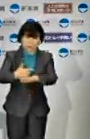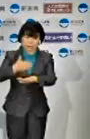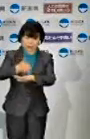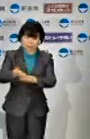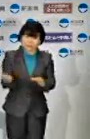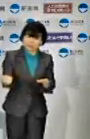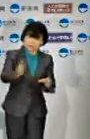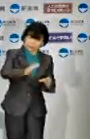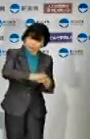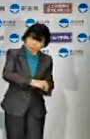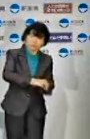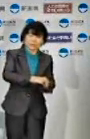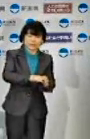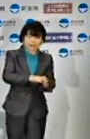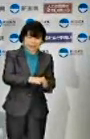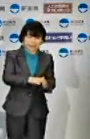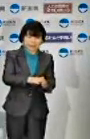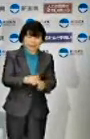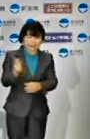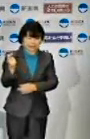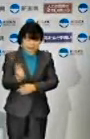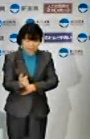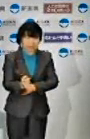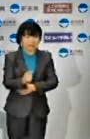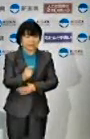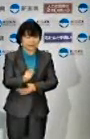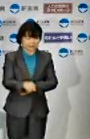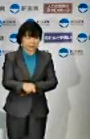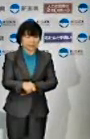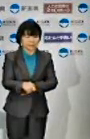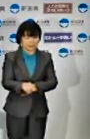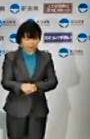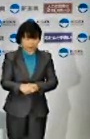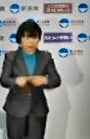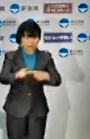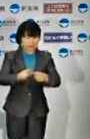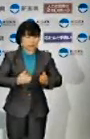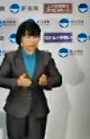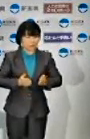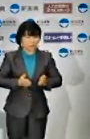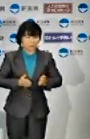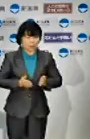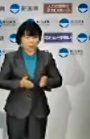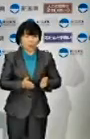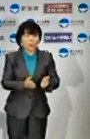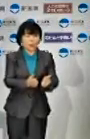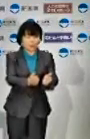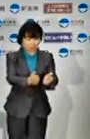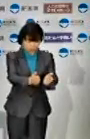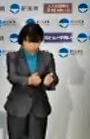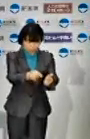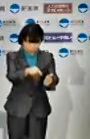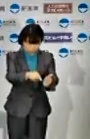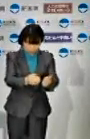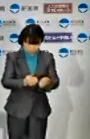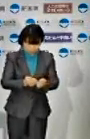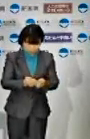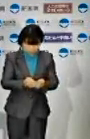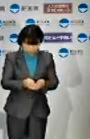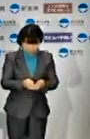てですね、しっかりその、この佐渡航路の維持存続、さら